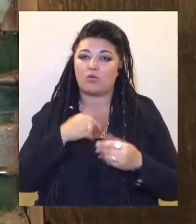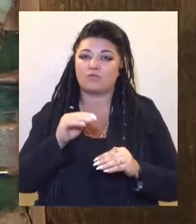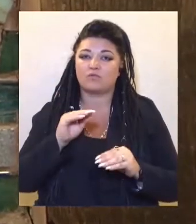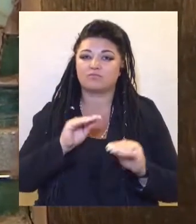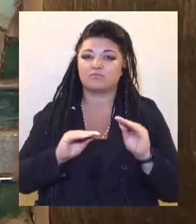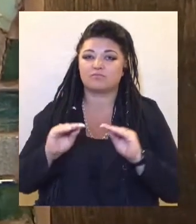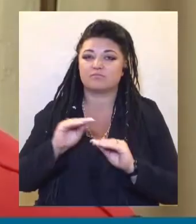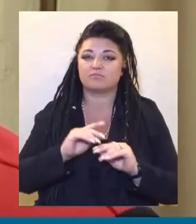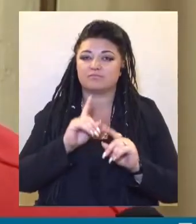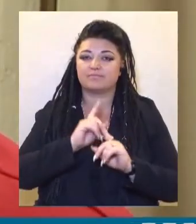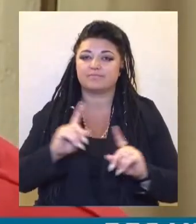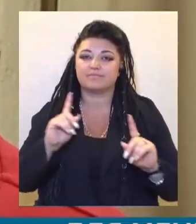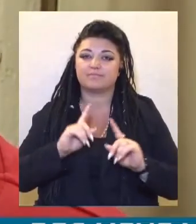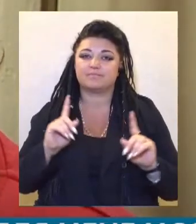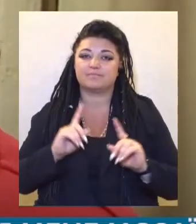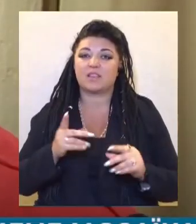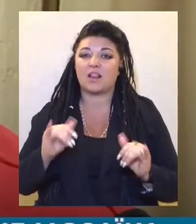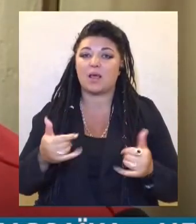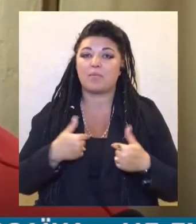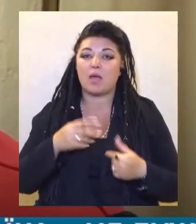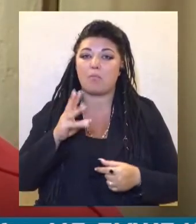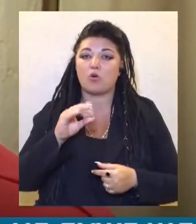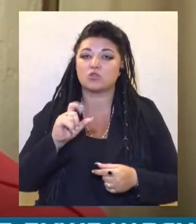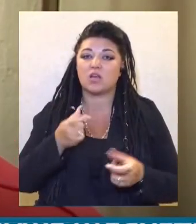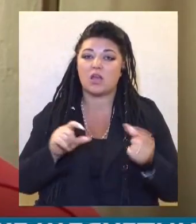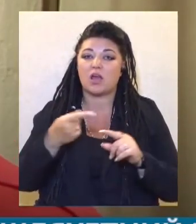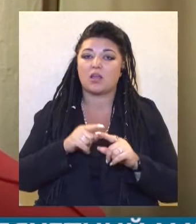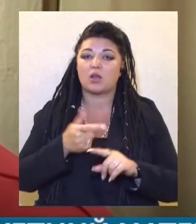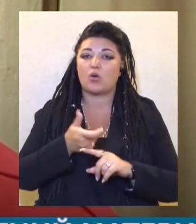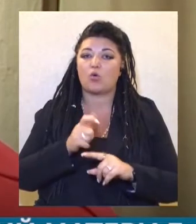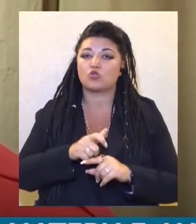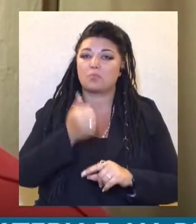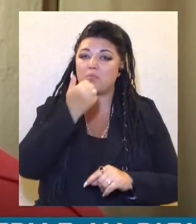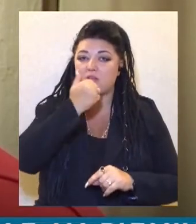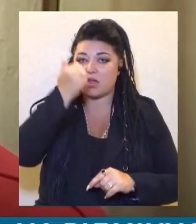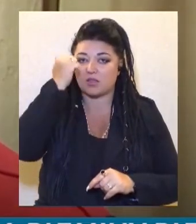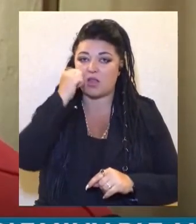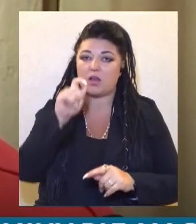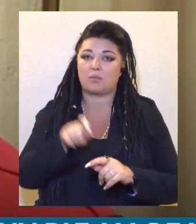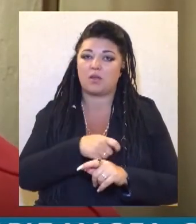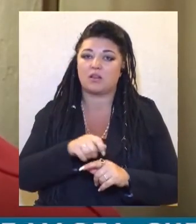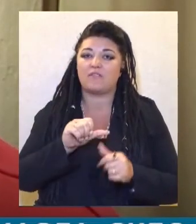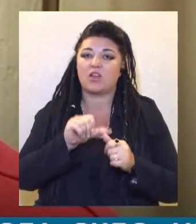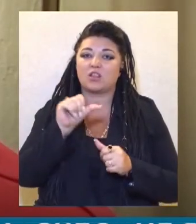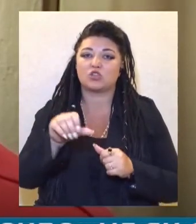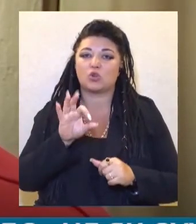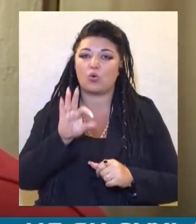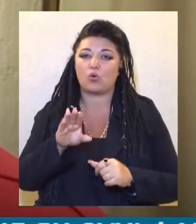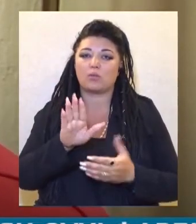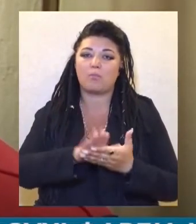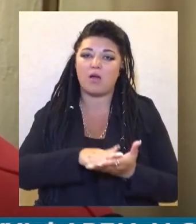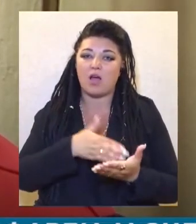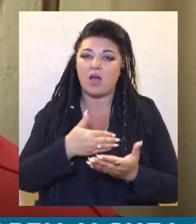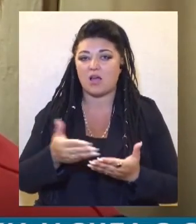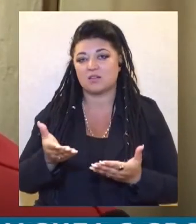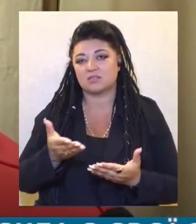мармуру та смальти. Для меня мозаика – это очень благодатный материал. В отличие от масла, стекло –